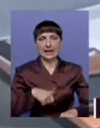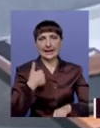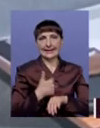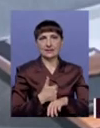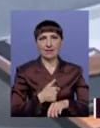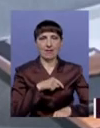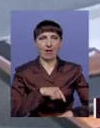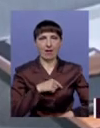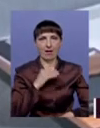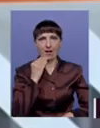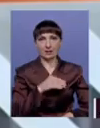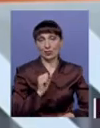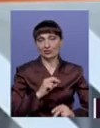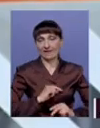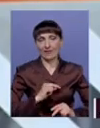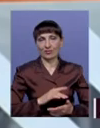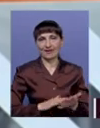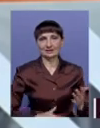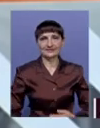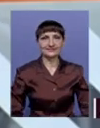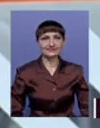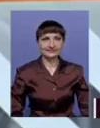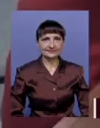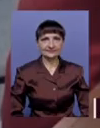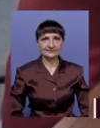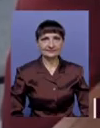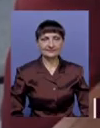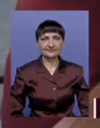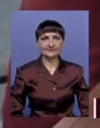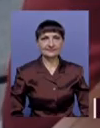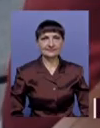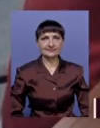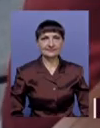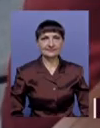Мира Айжанова, Нурлан Утигенов, Ботагоз Каирбекова, телеканал АМТ, Нур-Султан.